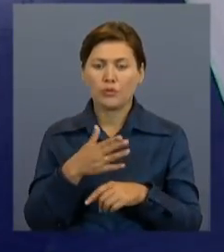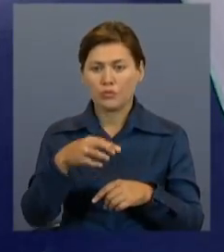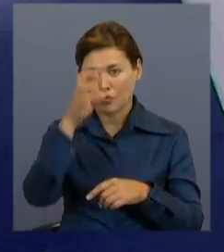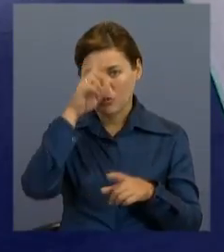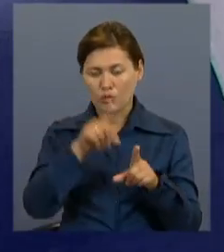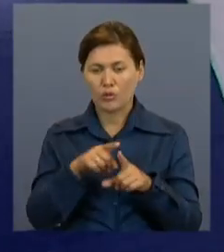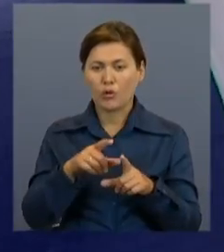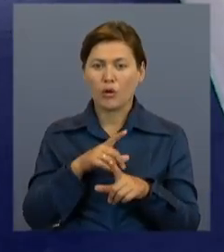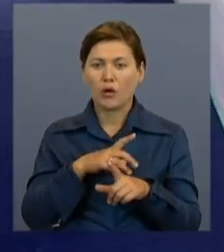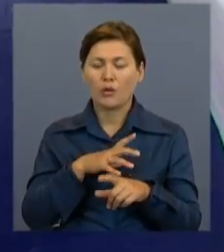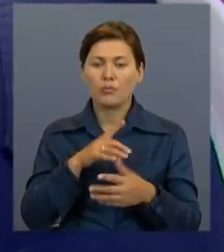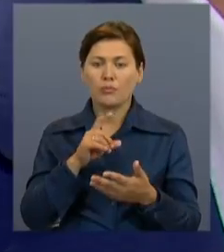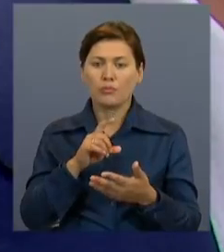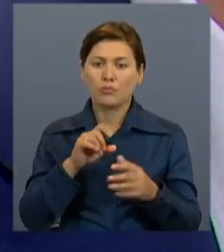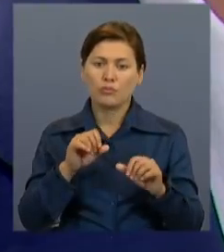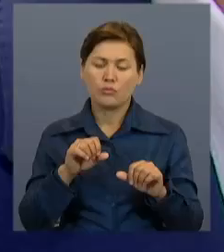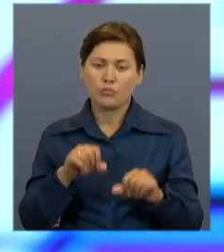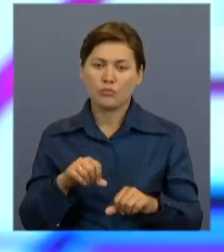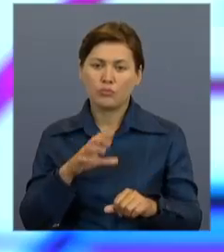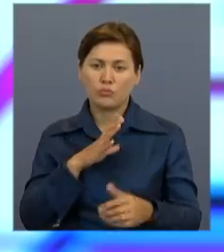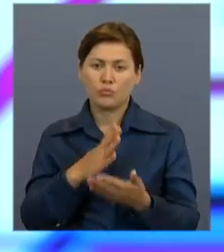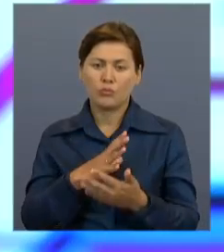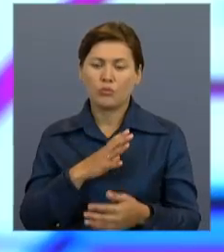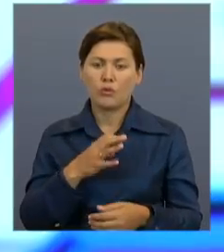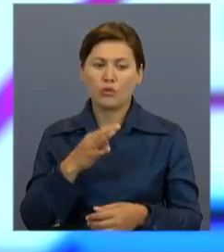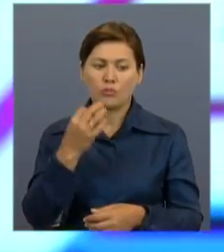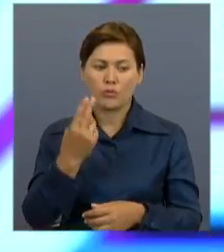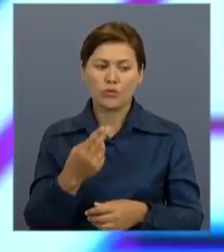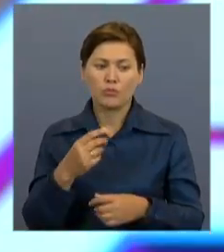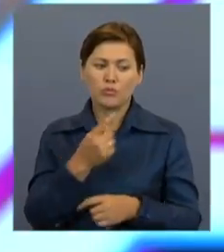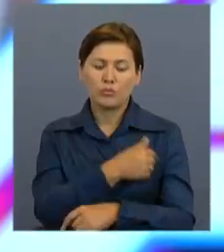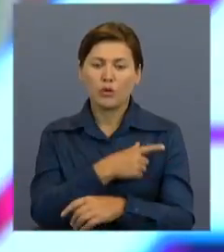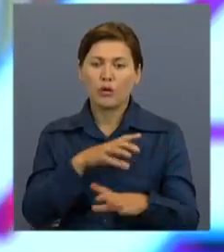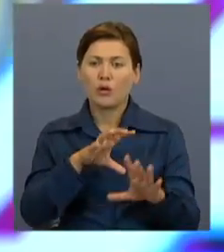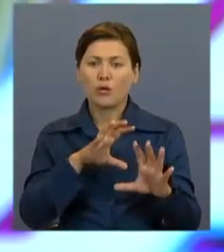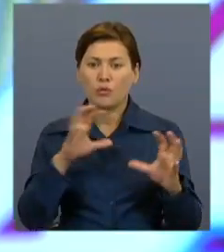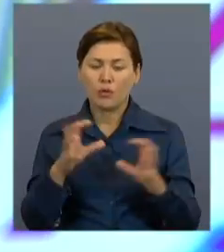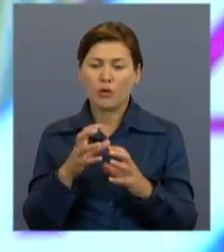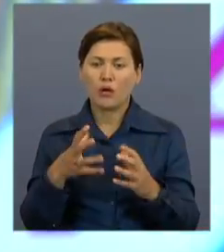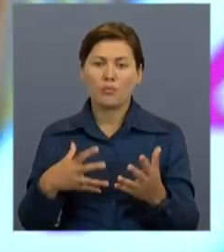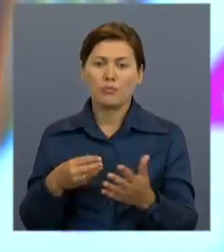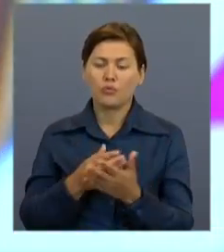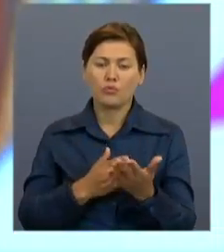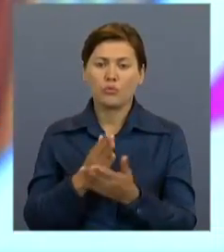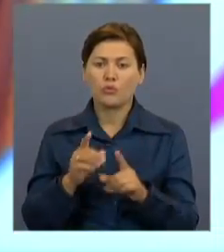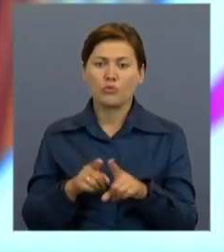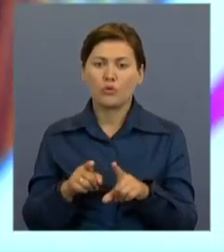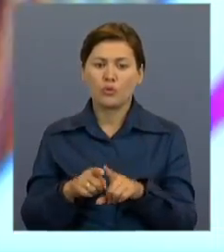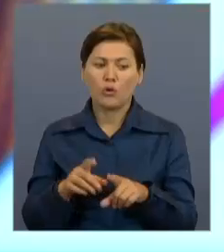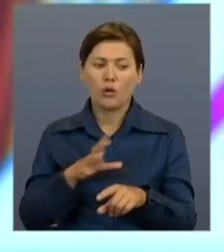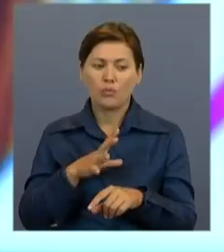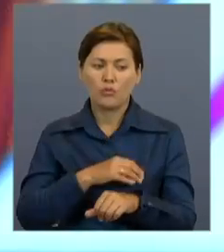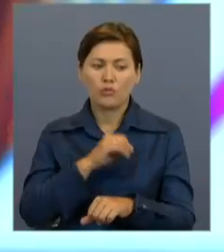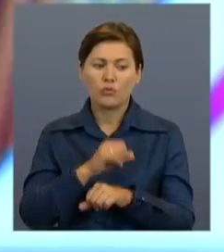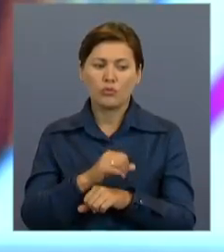мемлекеттік клиникаларда мүдделі болады деп біз есептейміз. Әлеуметтік медициналық сақтандыру қоры енгізілгеннен кейін ақылы қызмет көрсету деген